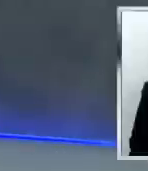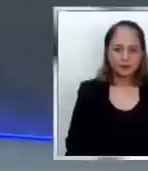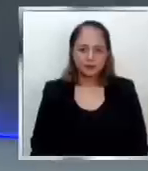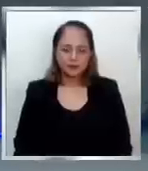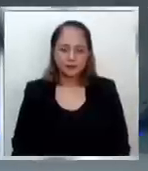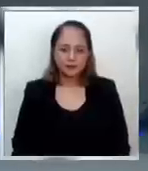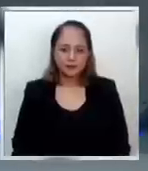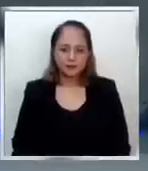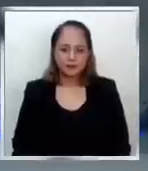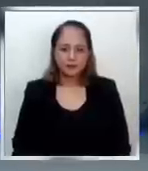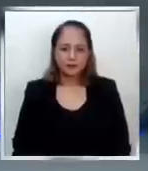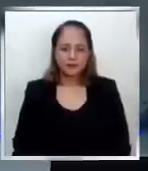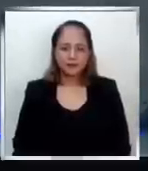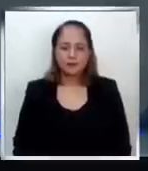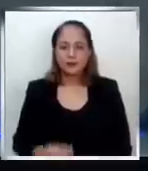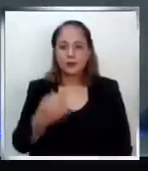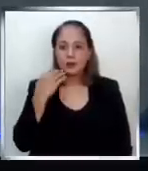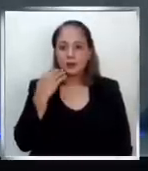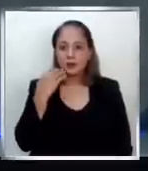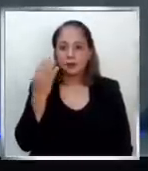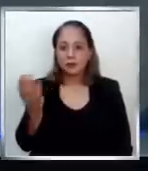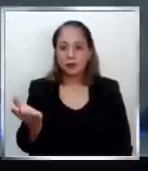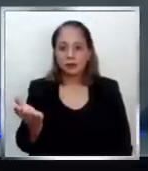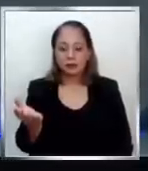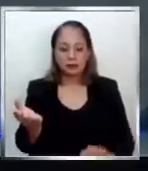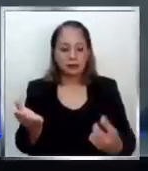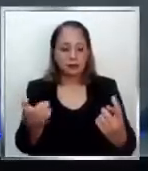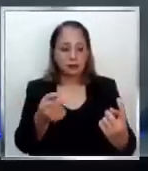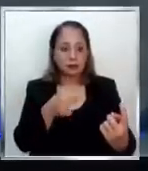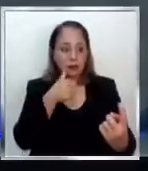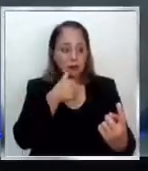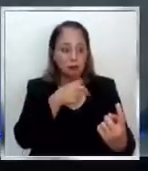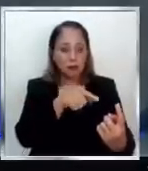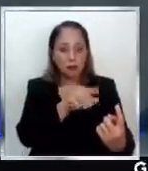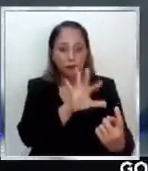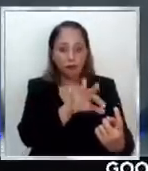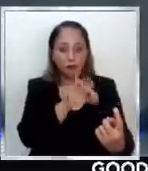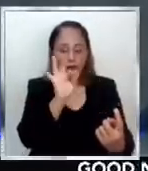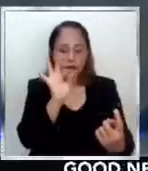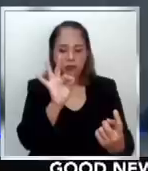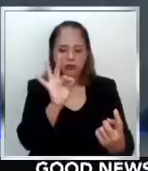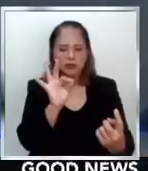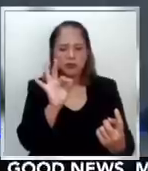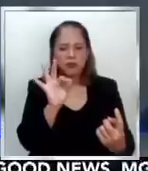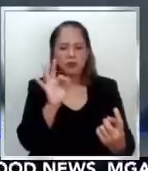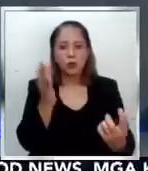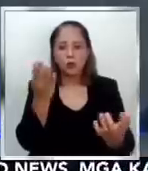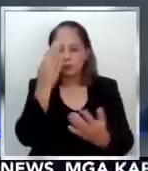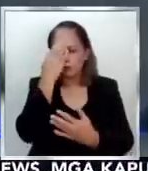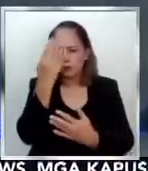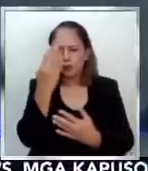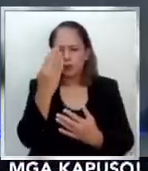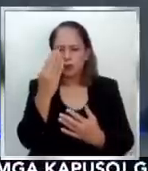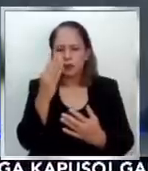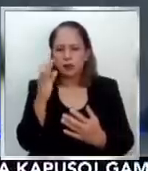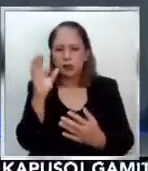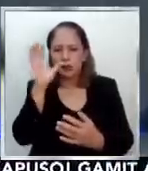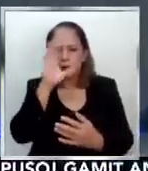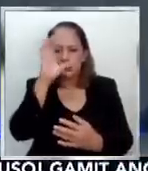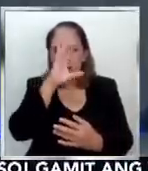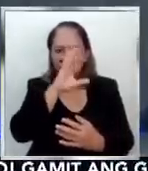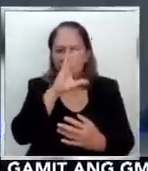wala ng buhay nang matagpuan ang isang babae sa Bulacan na ilang araw na umanong nawawala. Sigaw ng kanyang mga